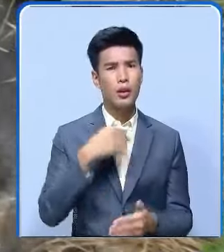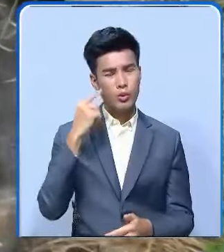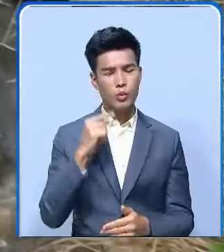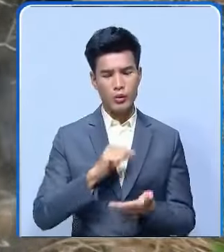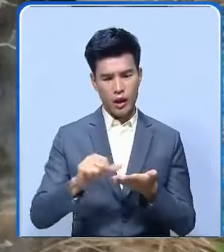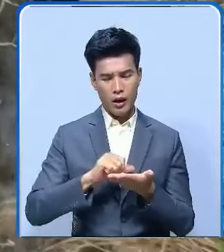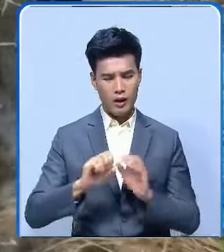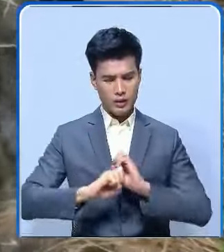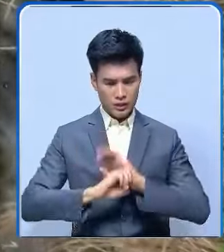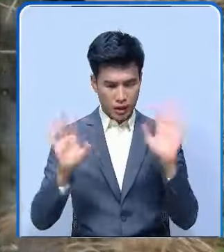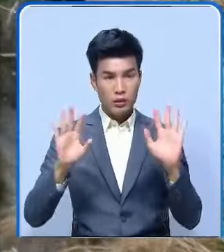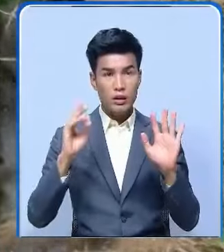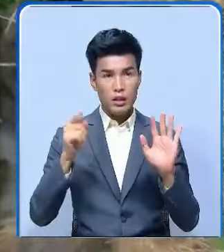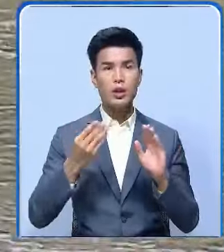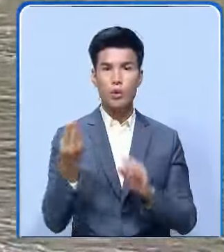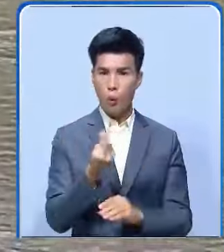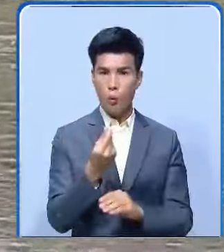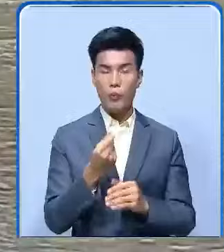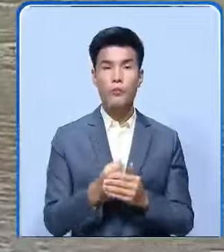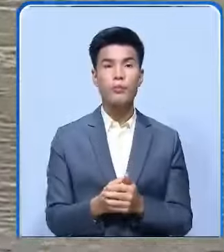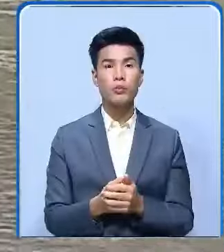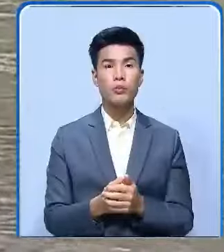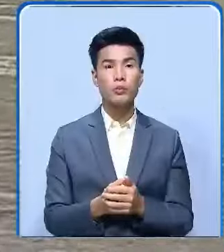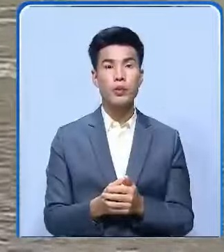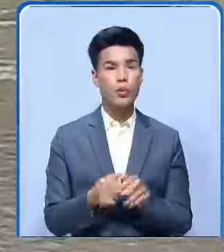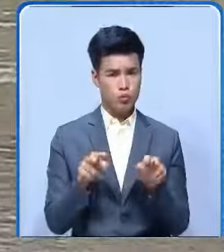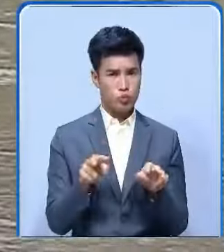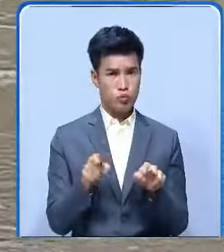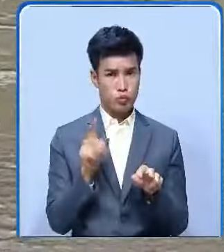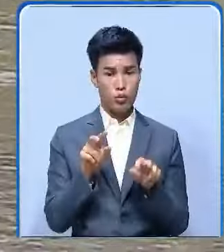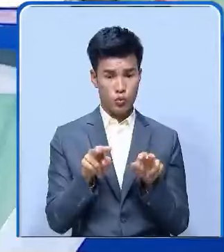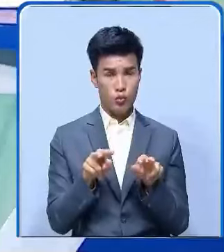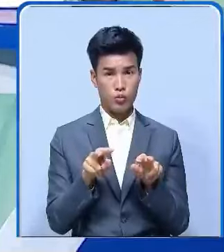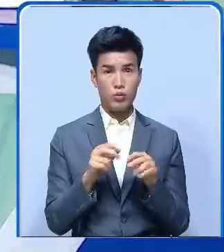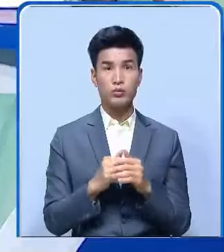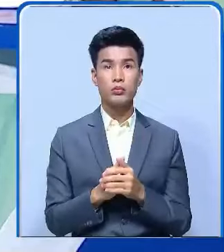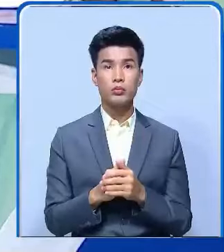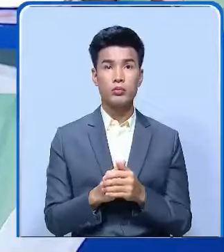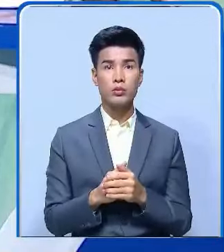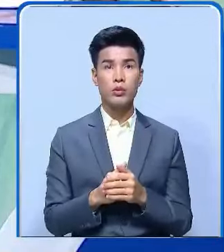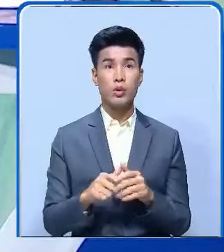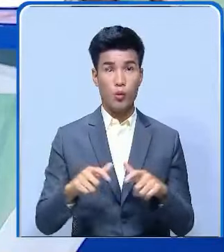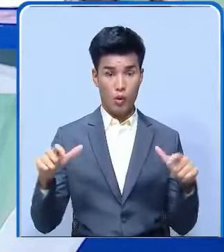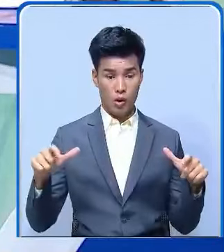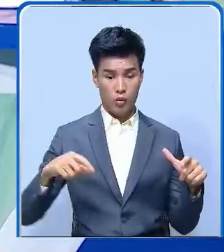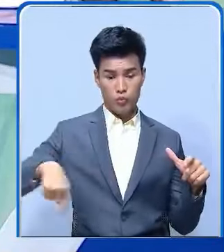ายความสงสัยที่เกิดขึ้นโดยเร็วนะคะ ต้องจ้างคนมาเฝ้าไหมอย่างเงี้ย โอ้ เพราะมันมีพื้นที่อยู่เหมือนกันนะ